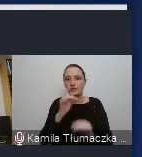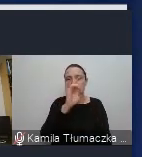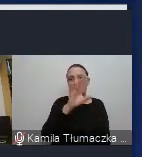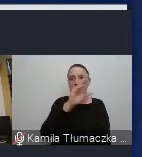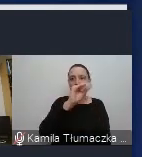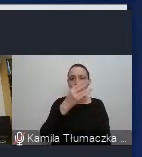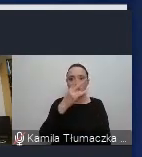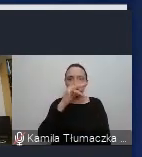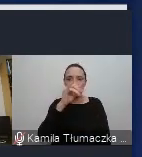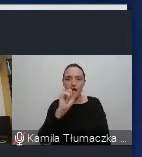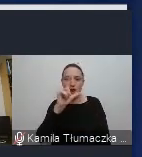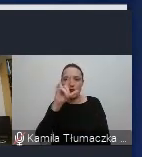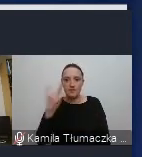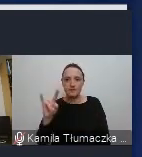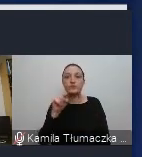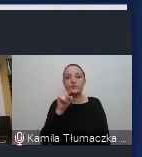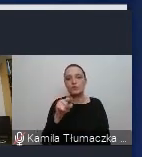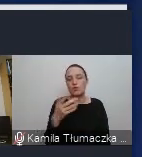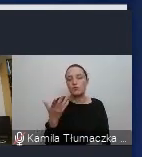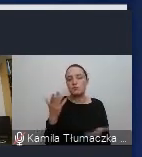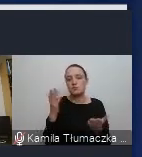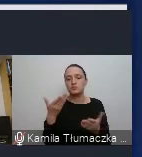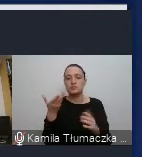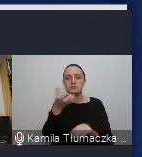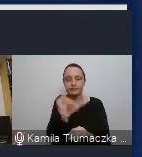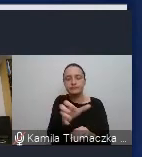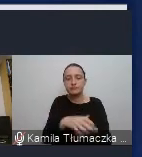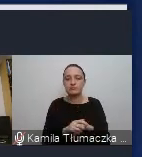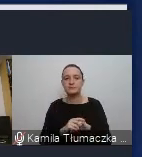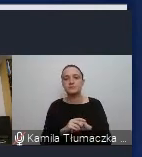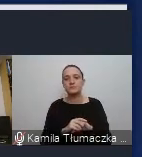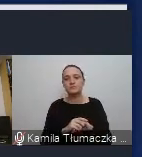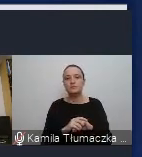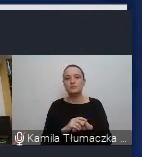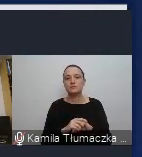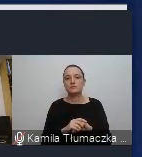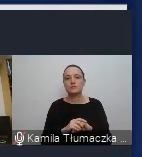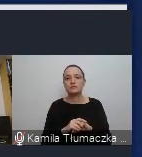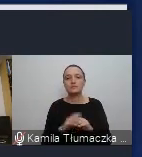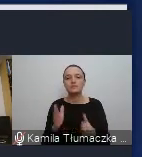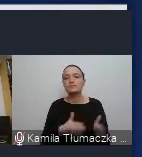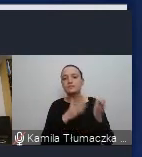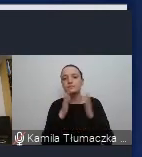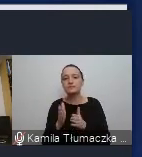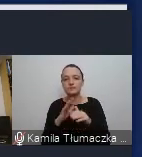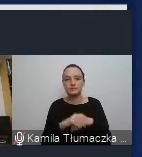genialowym takim tutaj obudowie. W genialowej obudowie. Kolejne.